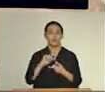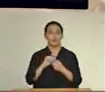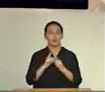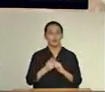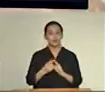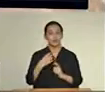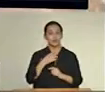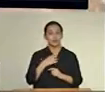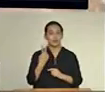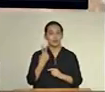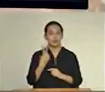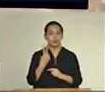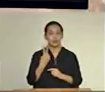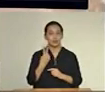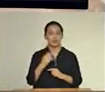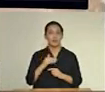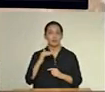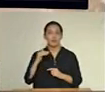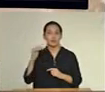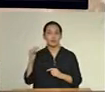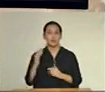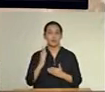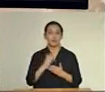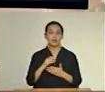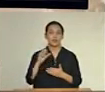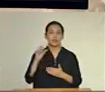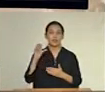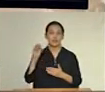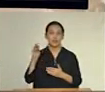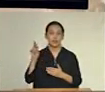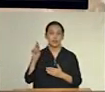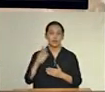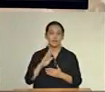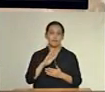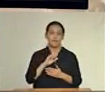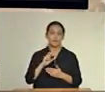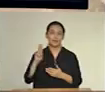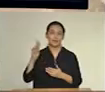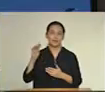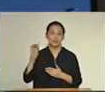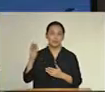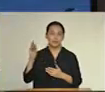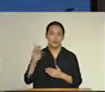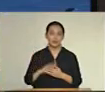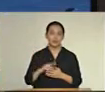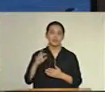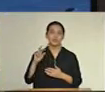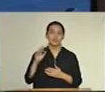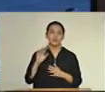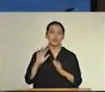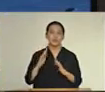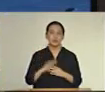asosan 2 bosqichdan iborat, ya'ni assimilatsiya va dissimilatsiya jarayonlari.